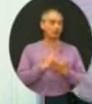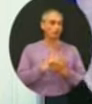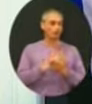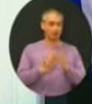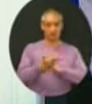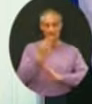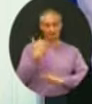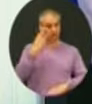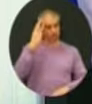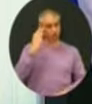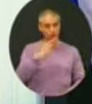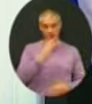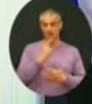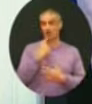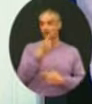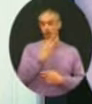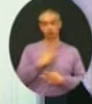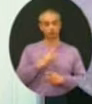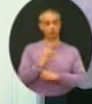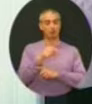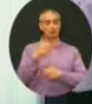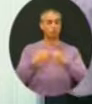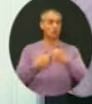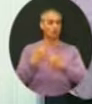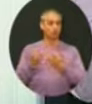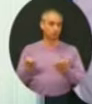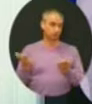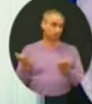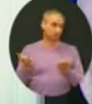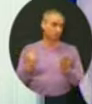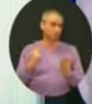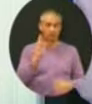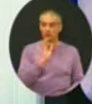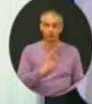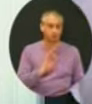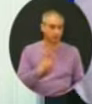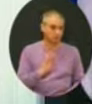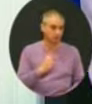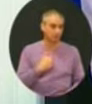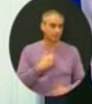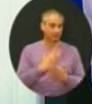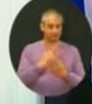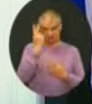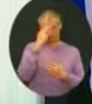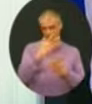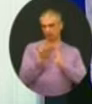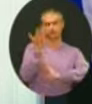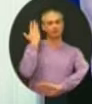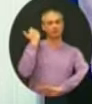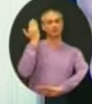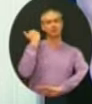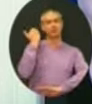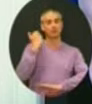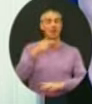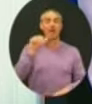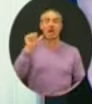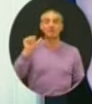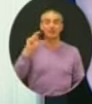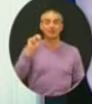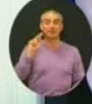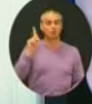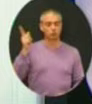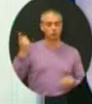לפני ששלי יחימוביץ' הכריזה על המועמדות, אבל בכל מקרה, אני הגעתי למסקנה כבר זמן רב, שאבי